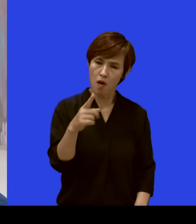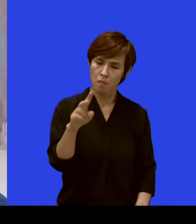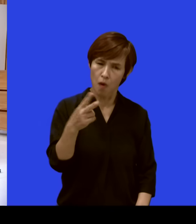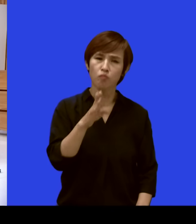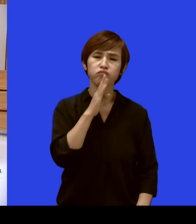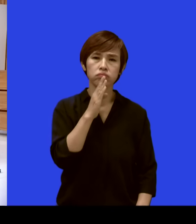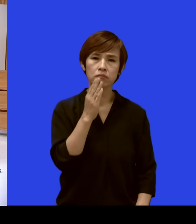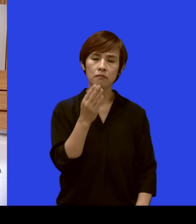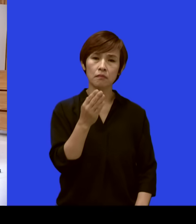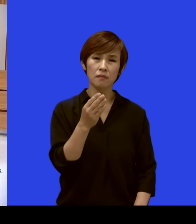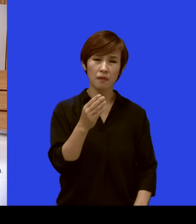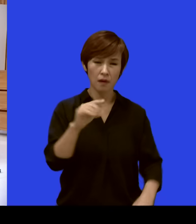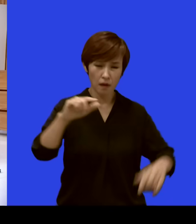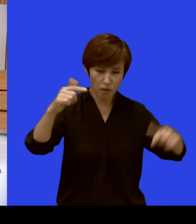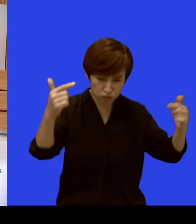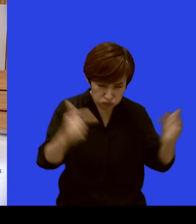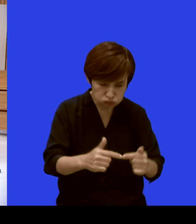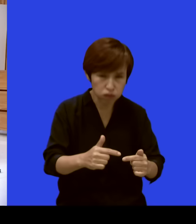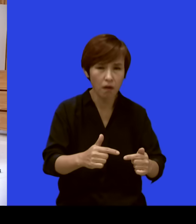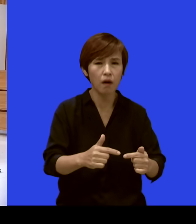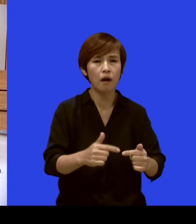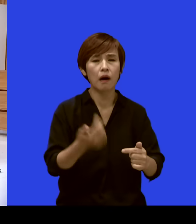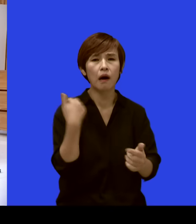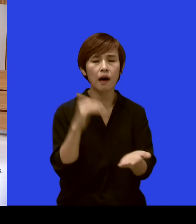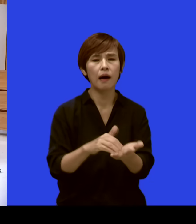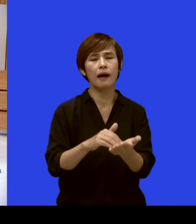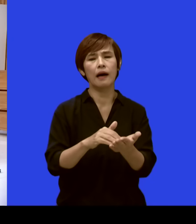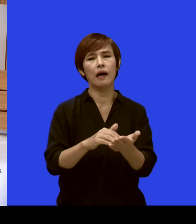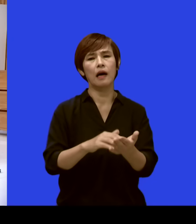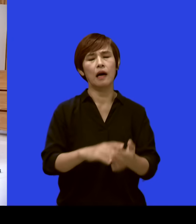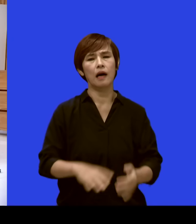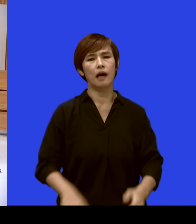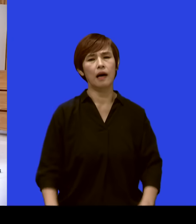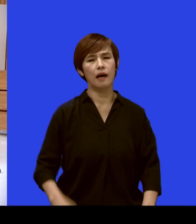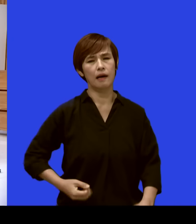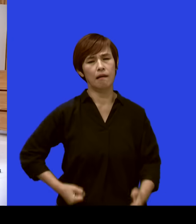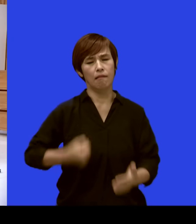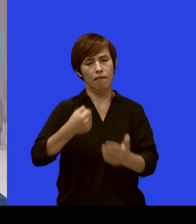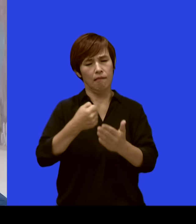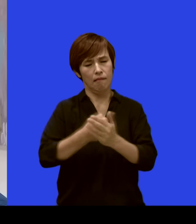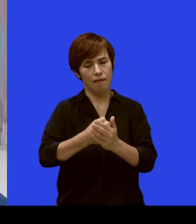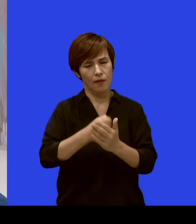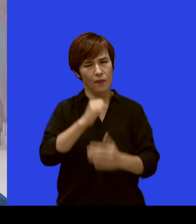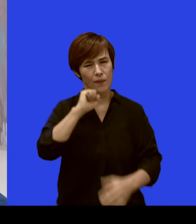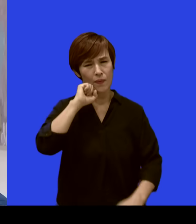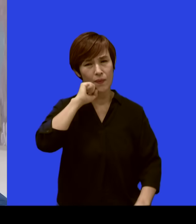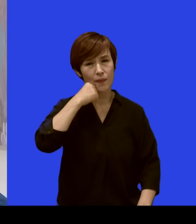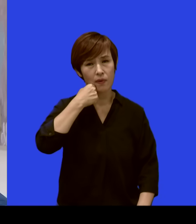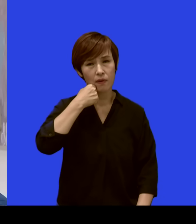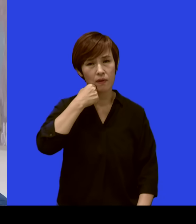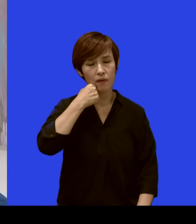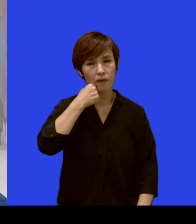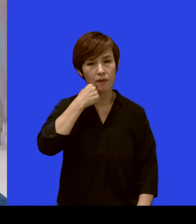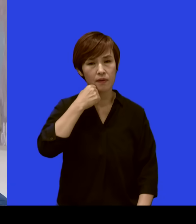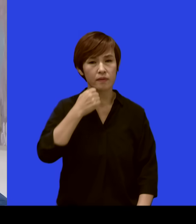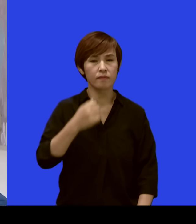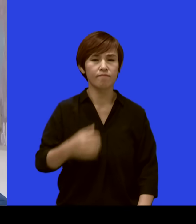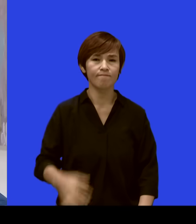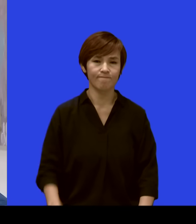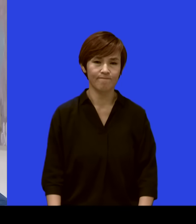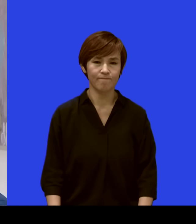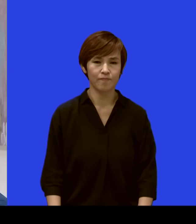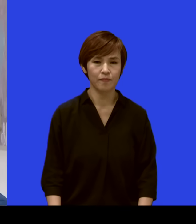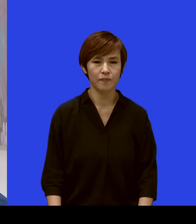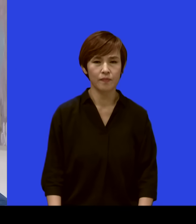원래로 돌아갔잖아요. 그러니까 다시 처음부터 시작하는 게 용기가 안 났는데 인정하고 싶지 않았었죠. 근데 그러다가 이게 저한테 이제